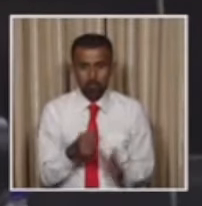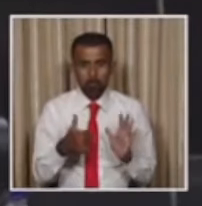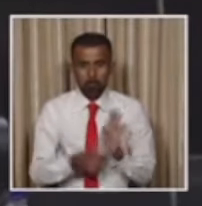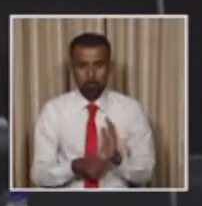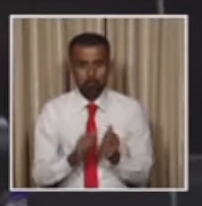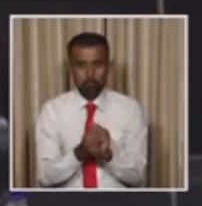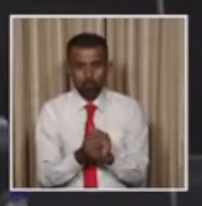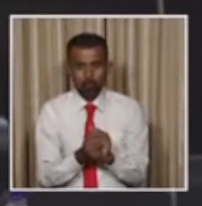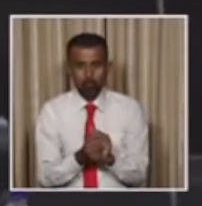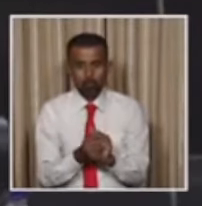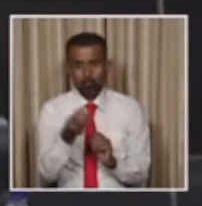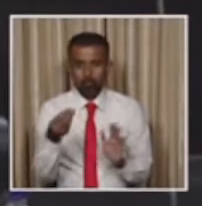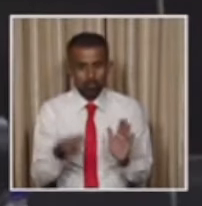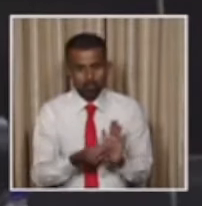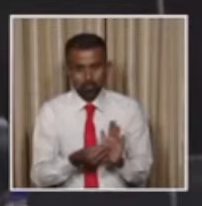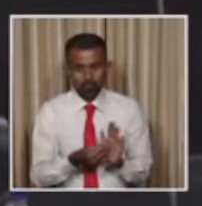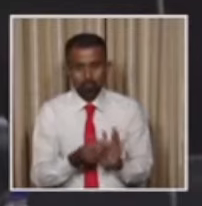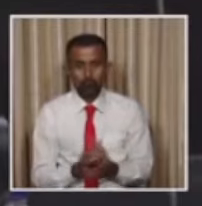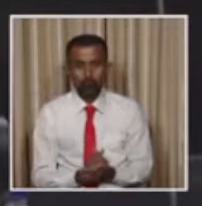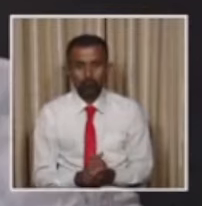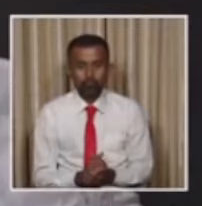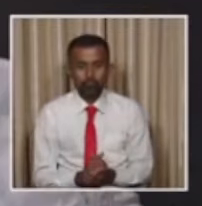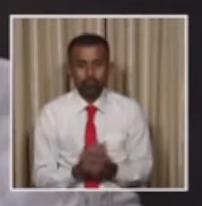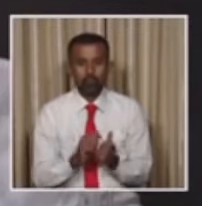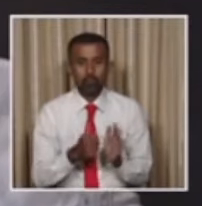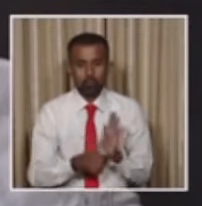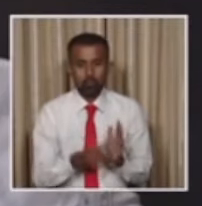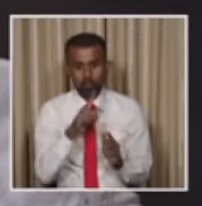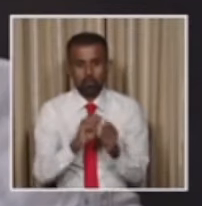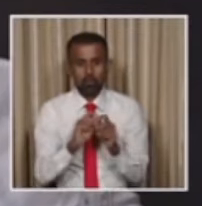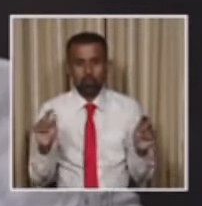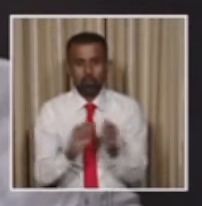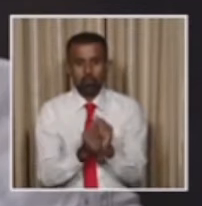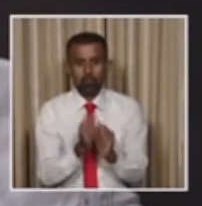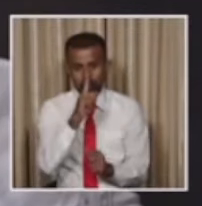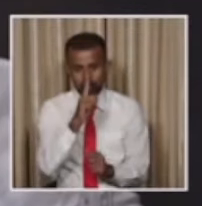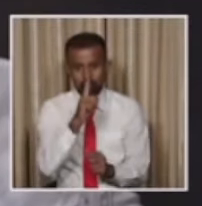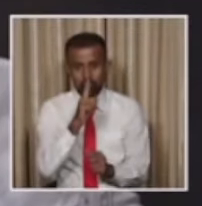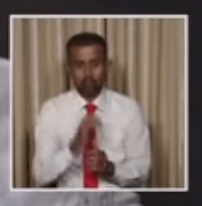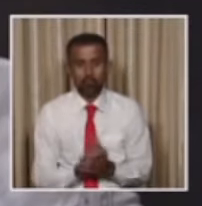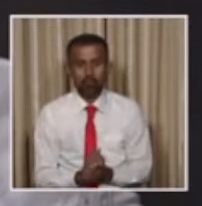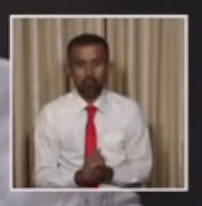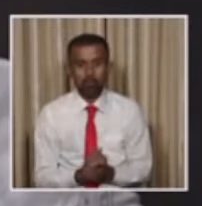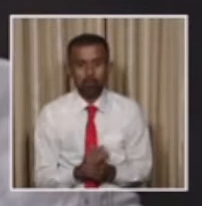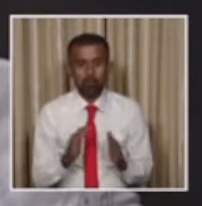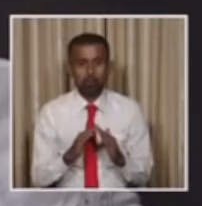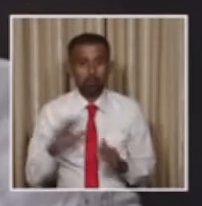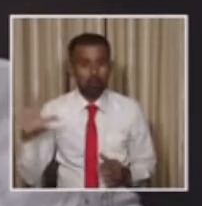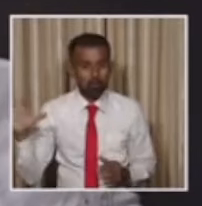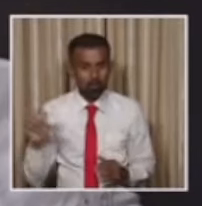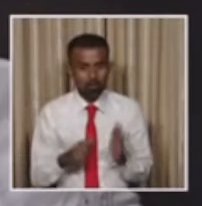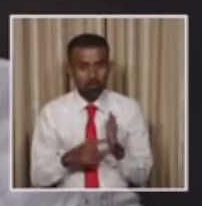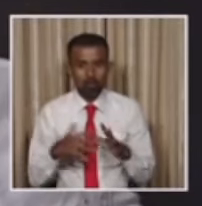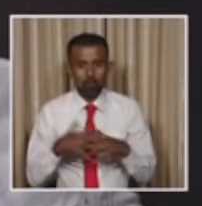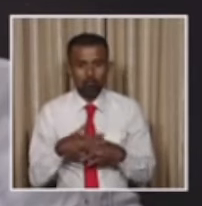පනතට සංශෝධනයක් ඔබලා ගේනවා. පොඩ්ඩක් ඉන්න කියන්න. හරි. පනතේ තියෙන එක සංශෝධනයයි. මොකද්ද සංශෝධනය? පරාටේ